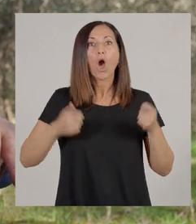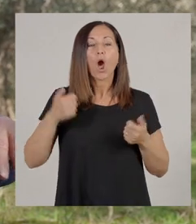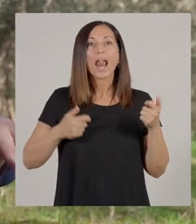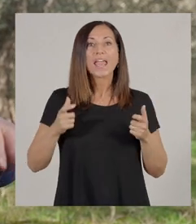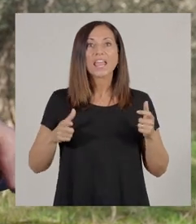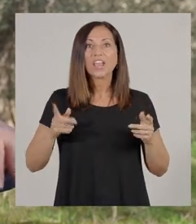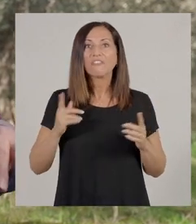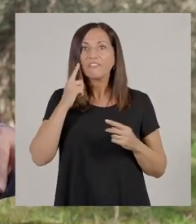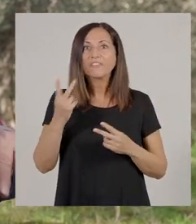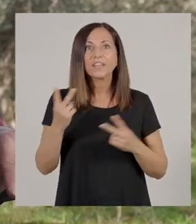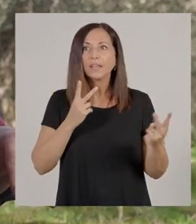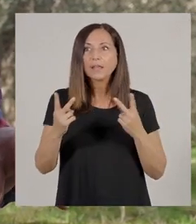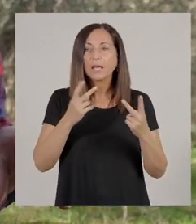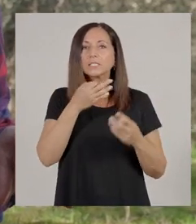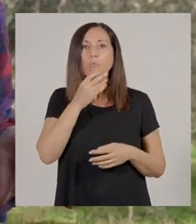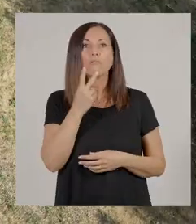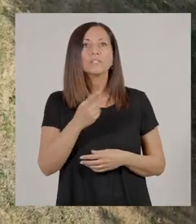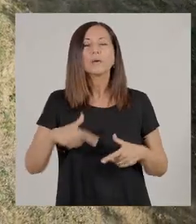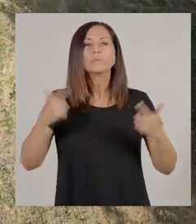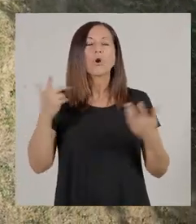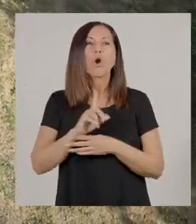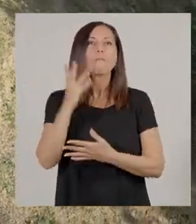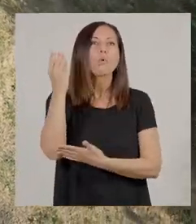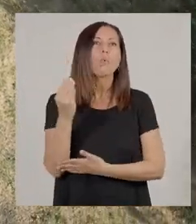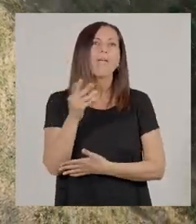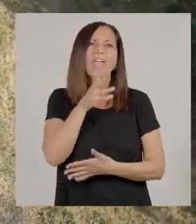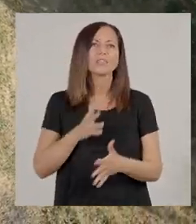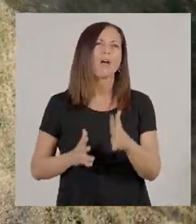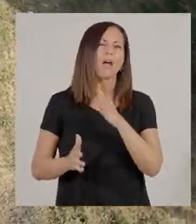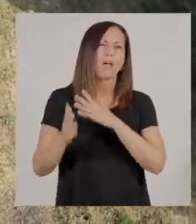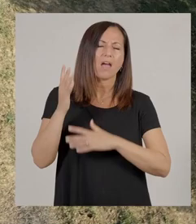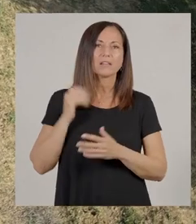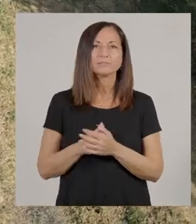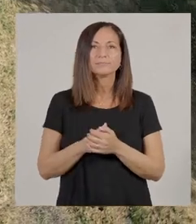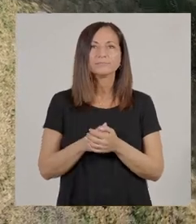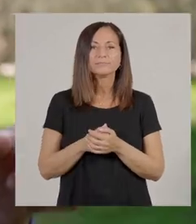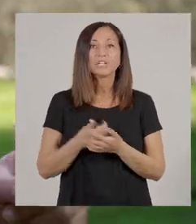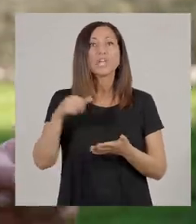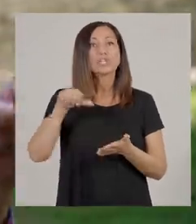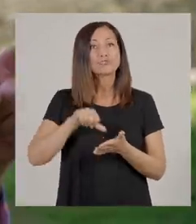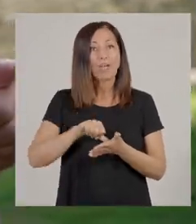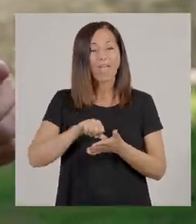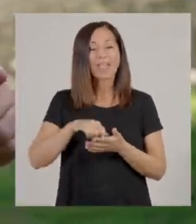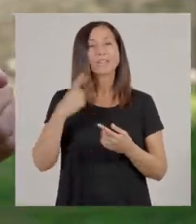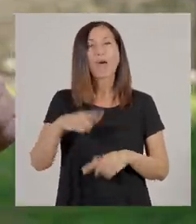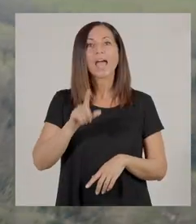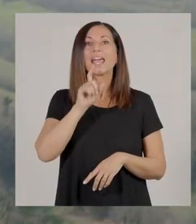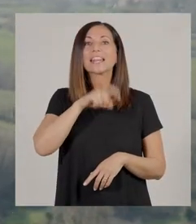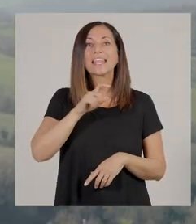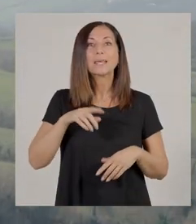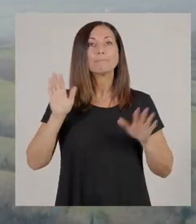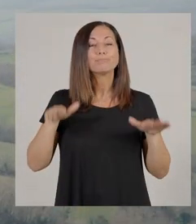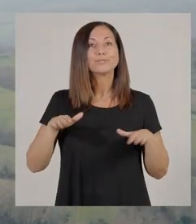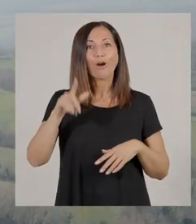mezzo all'oliveta con la visita alle piante monumentali. Si passa davanti al centro di riproduzione del